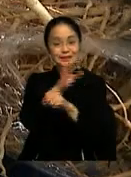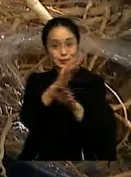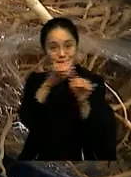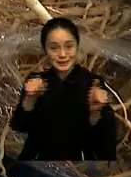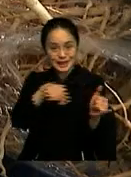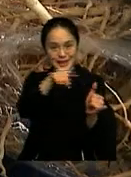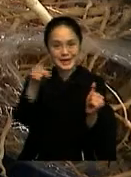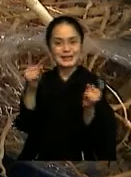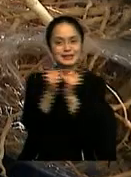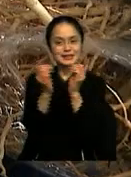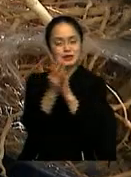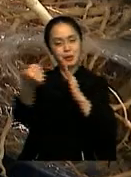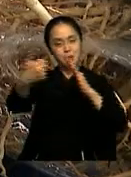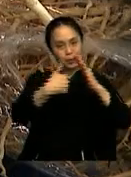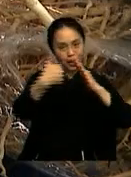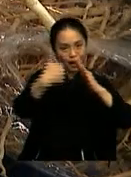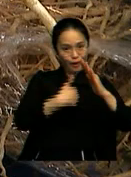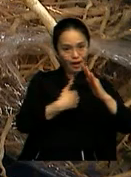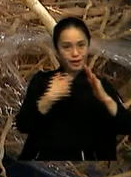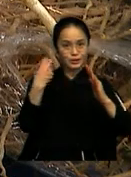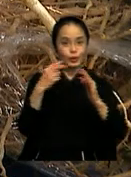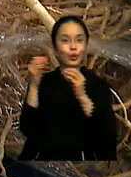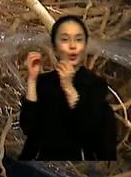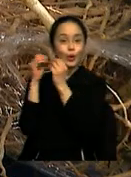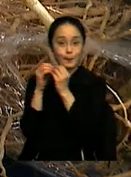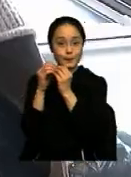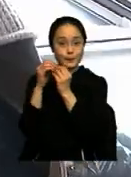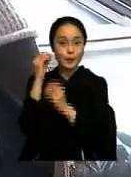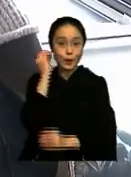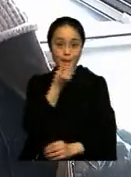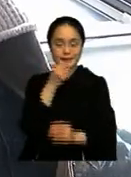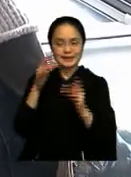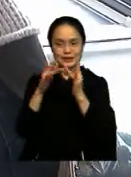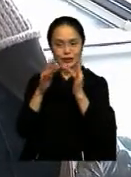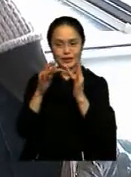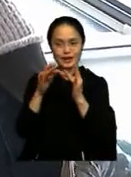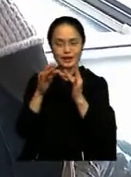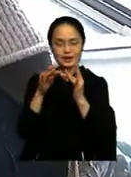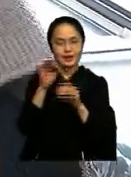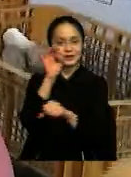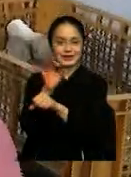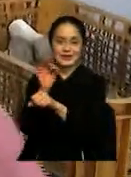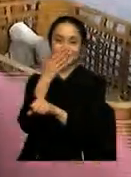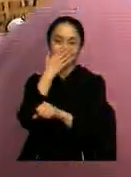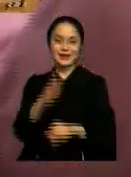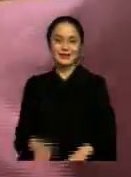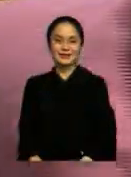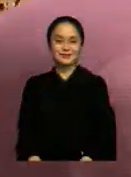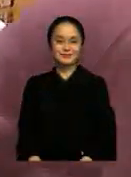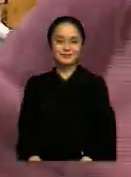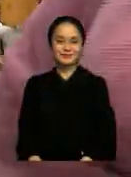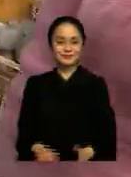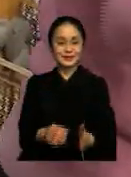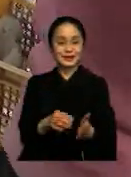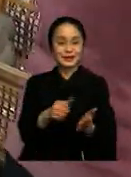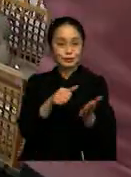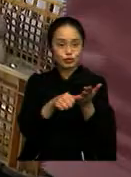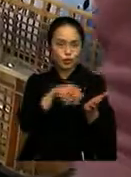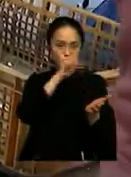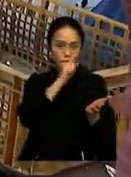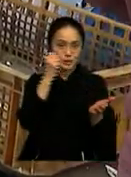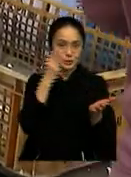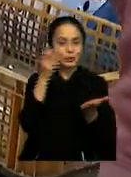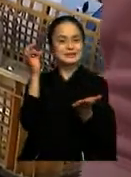아니면 홈페이지를 통해서 구매를 하시면 더욱더 저렴하게 구매를 할수 있습니다. 착한 가격으로 명절을